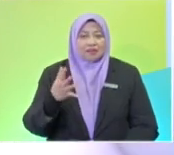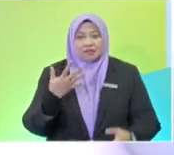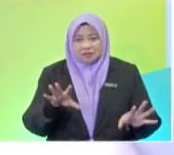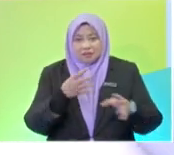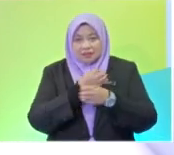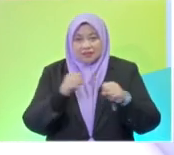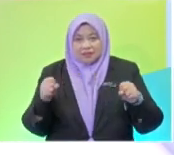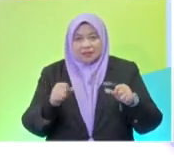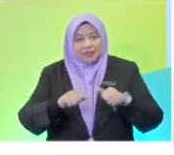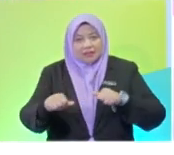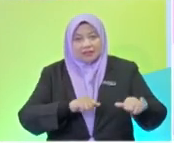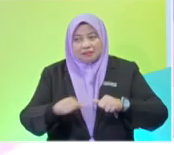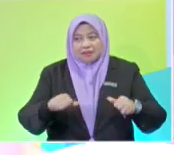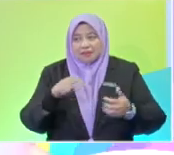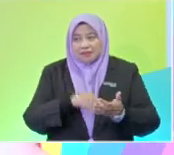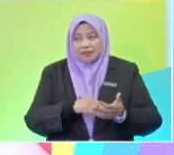kita